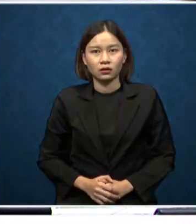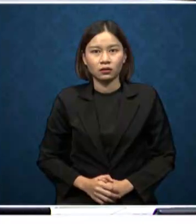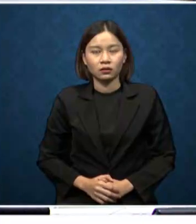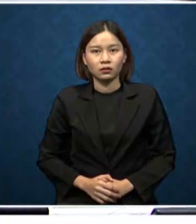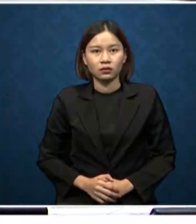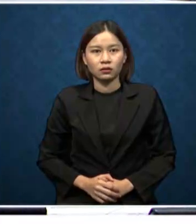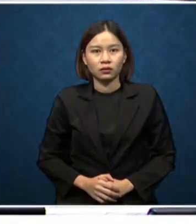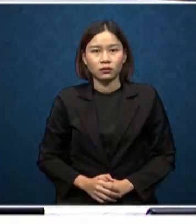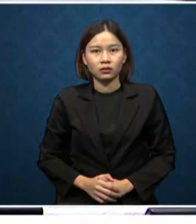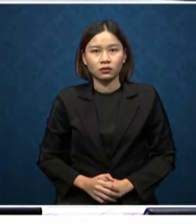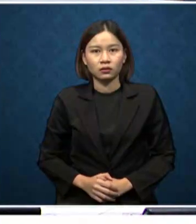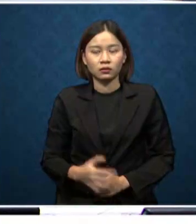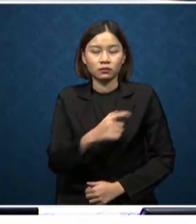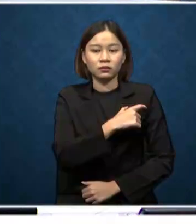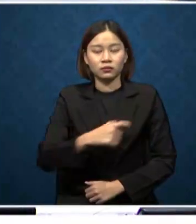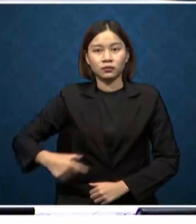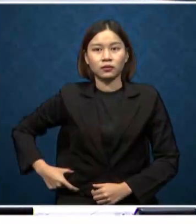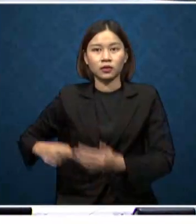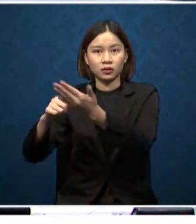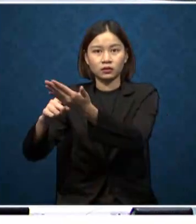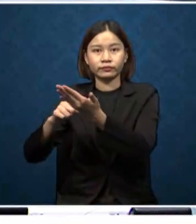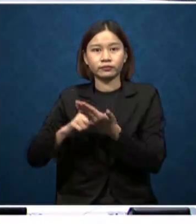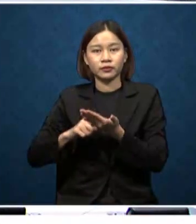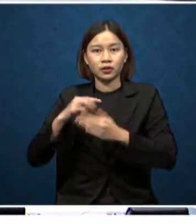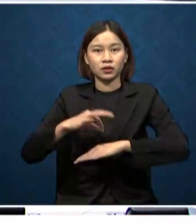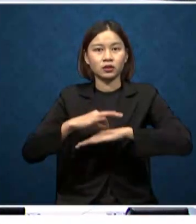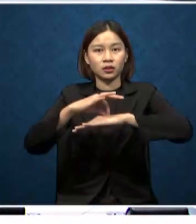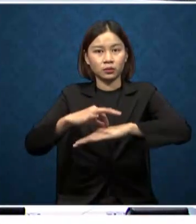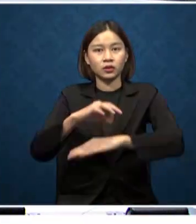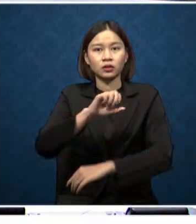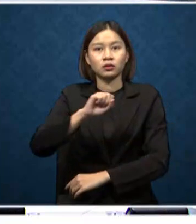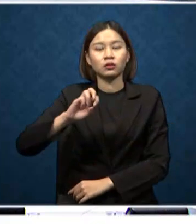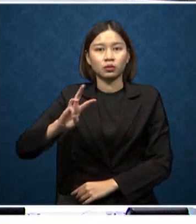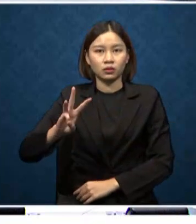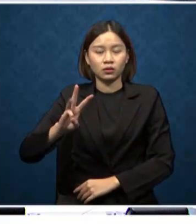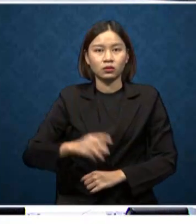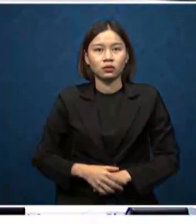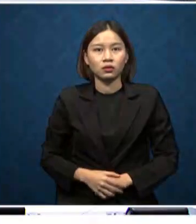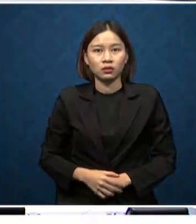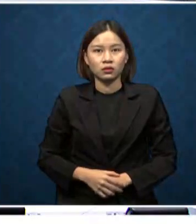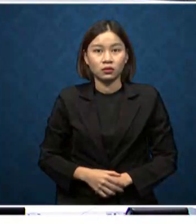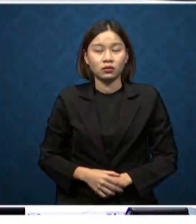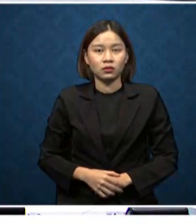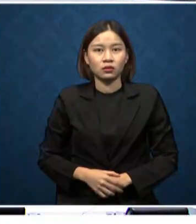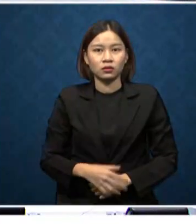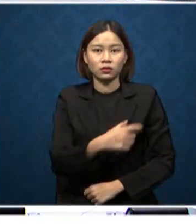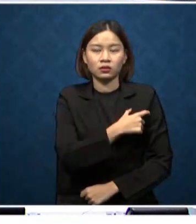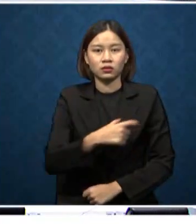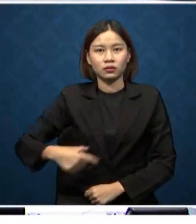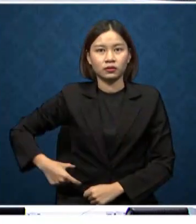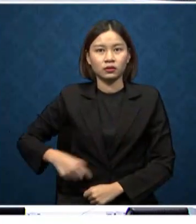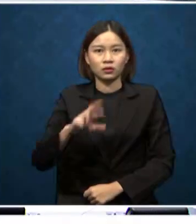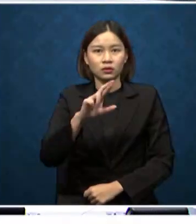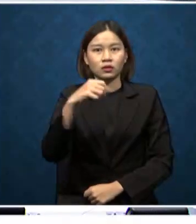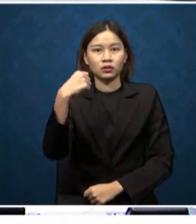พระบรมราชองการประกาศแต่งตั้งสมาชิกวุฒิสภาพระบาทสมเด็จพระปรมินทรราม